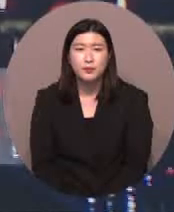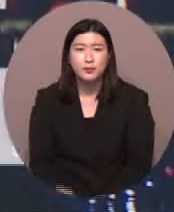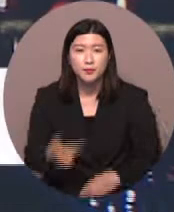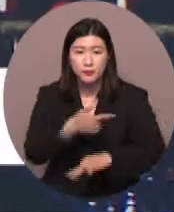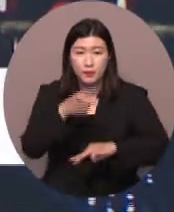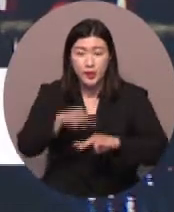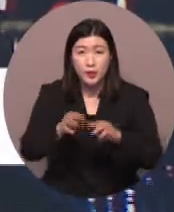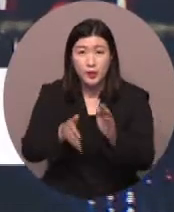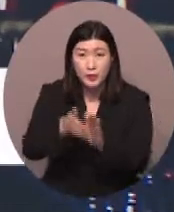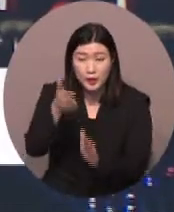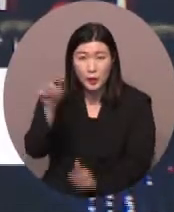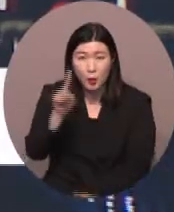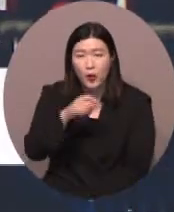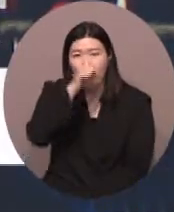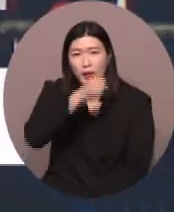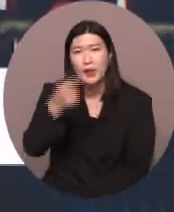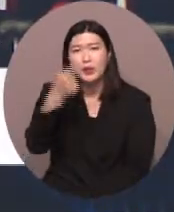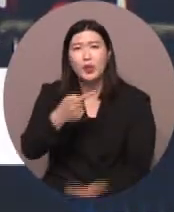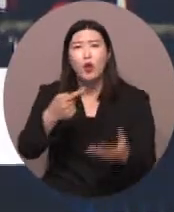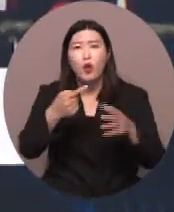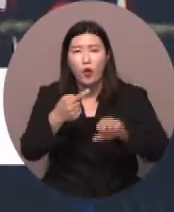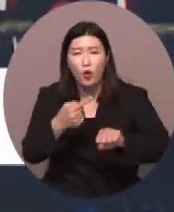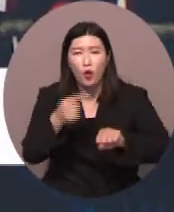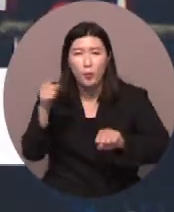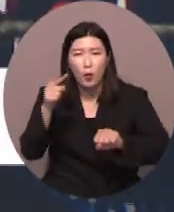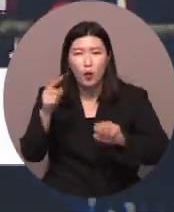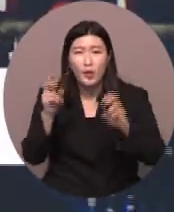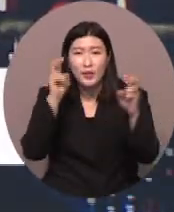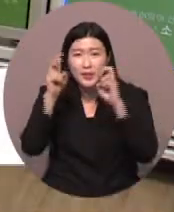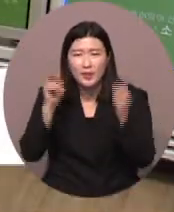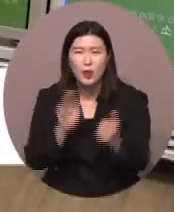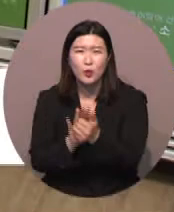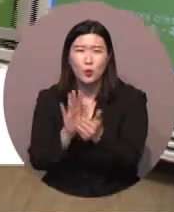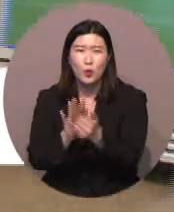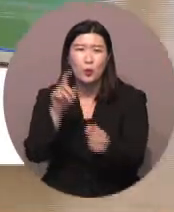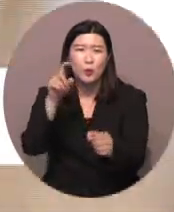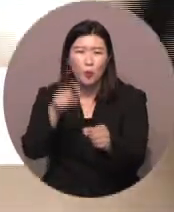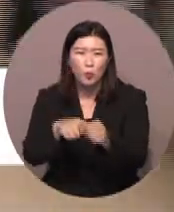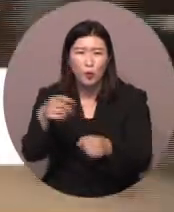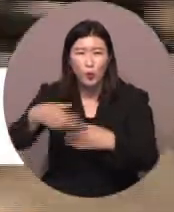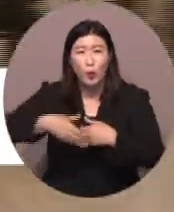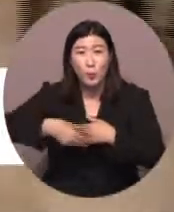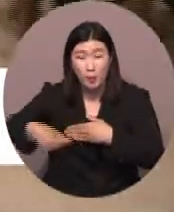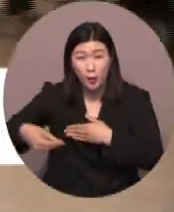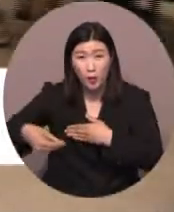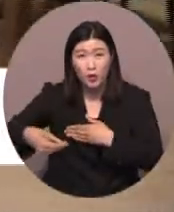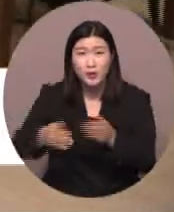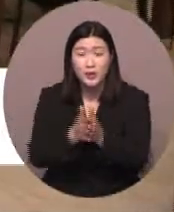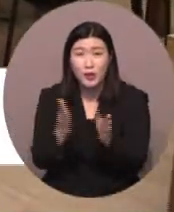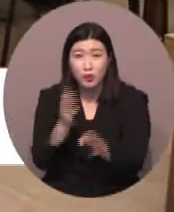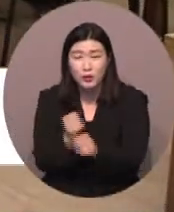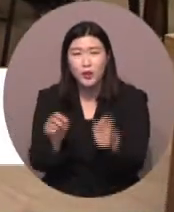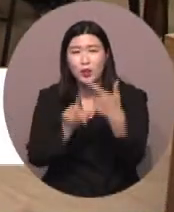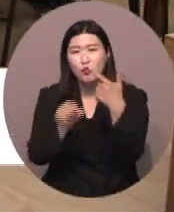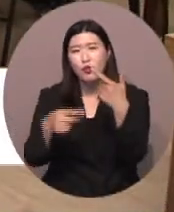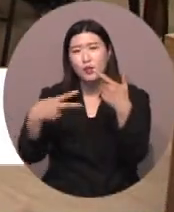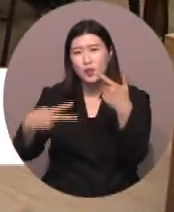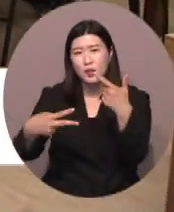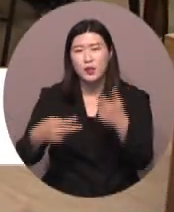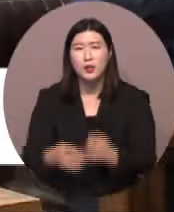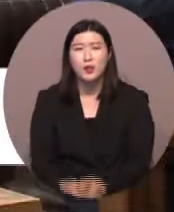다 전시가 올해 1000억원 규모로 소상공인 경영개선 자금 대출을 지원하기로 하고 다음달 2일부터 1차 신청을